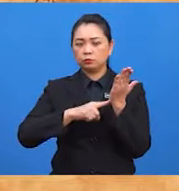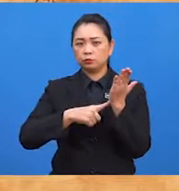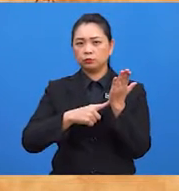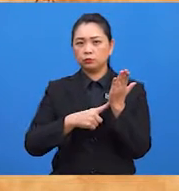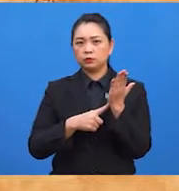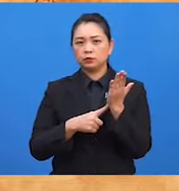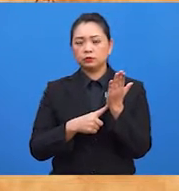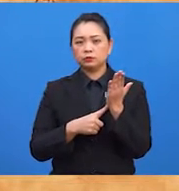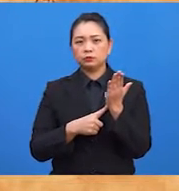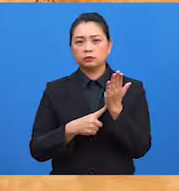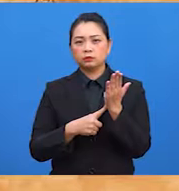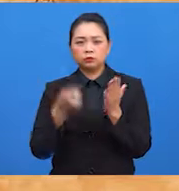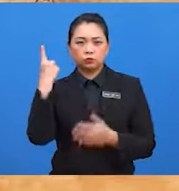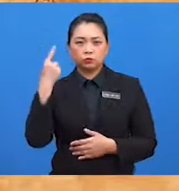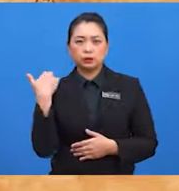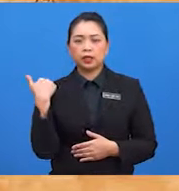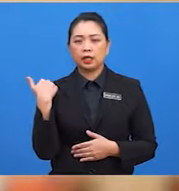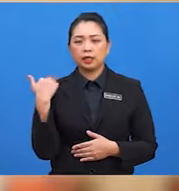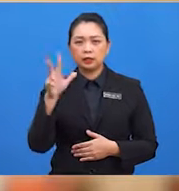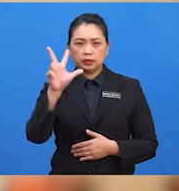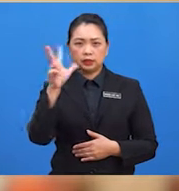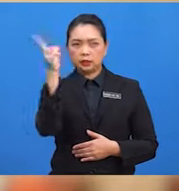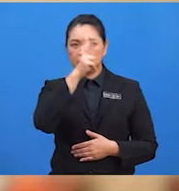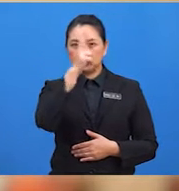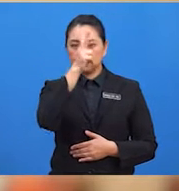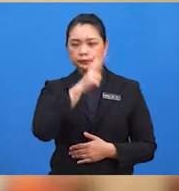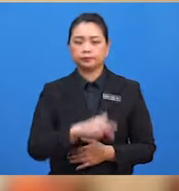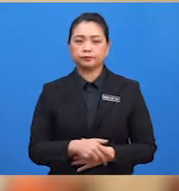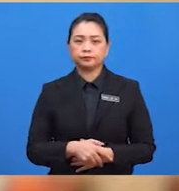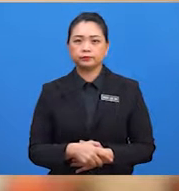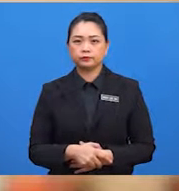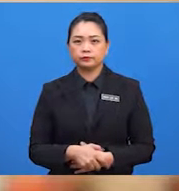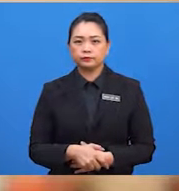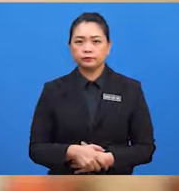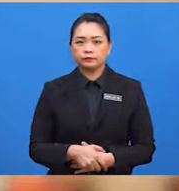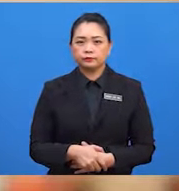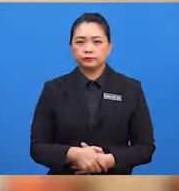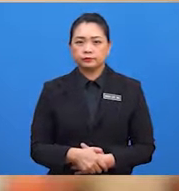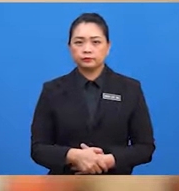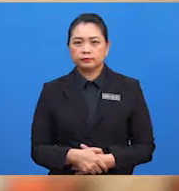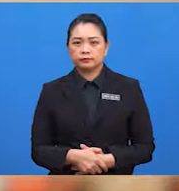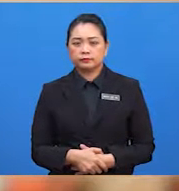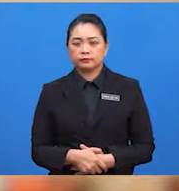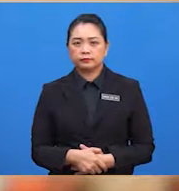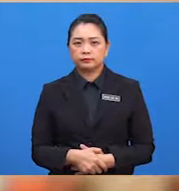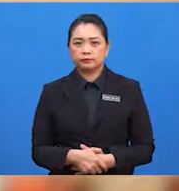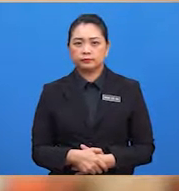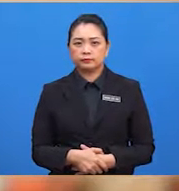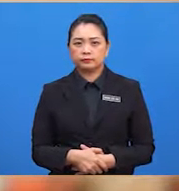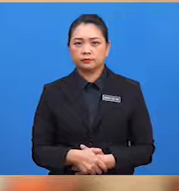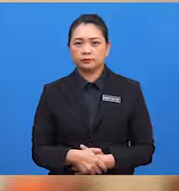Masihi dan terdapat 3 kerajaan awal, iaitu Kerajaan Xia, Kerajaan